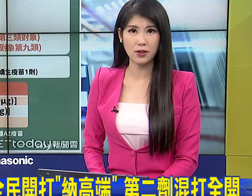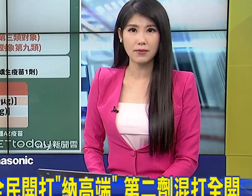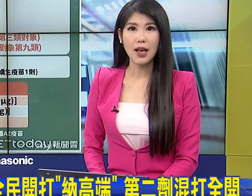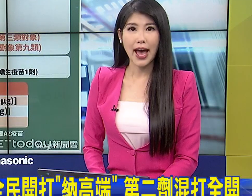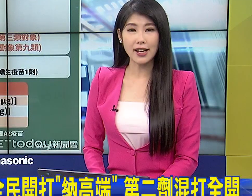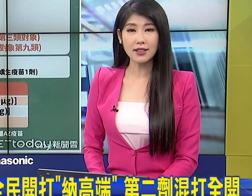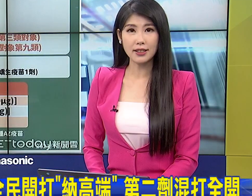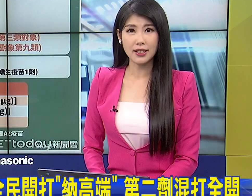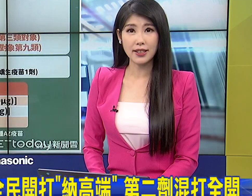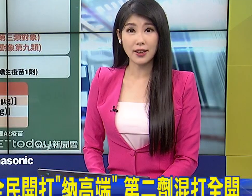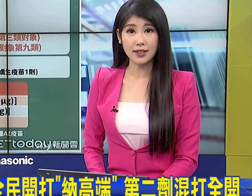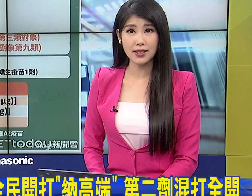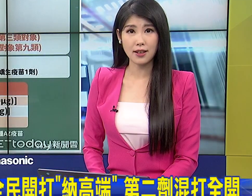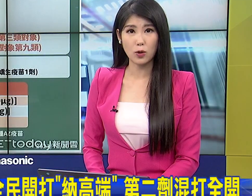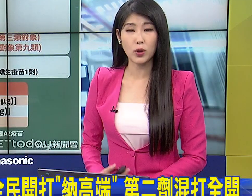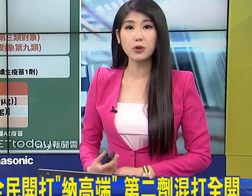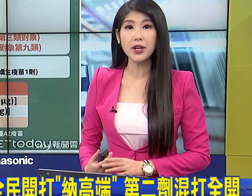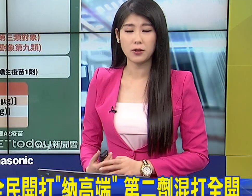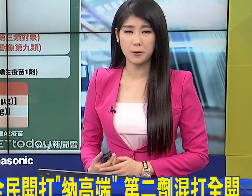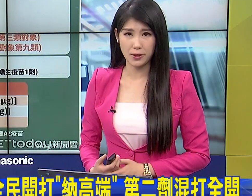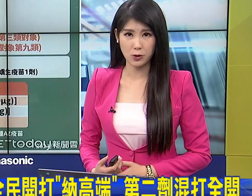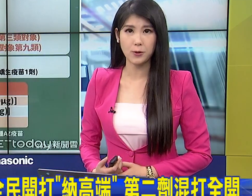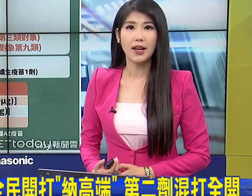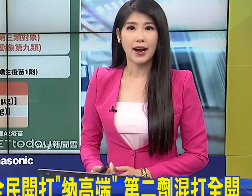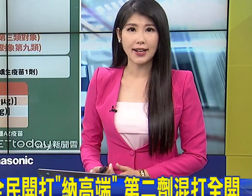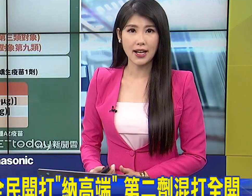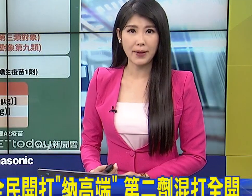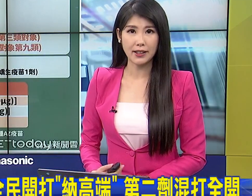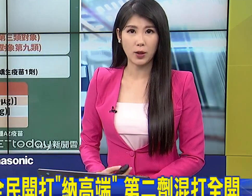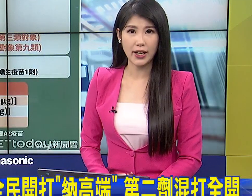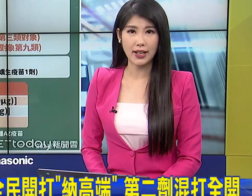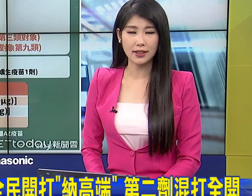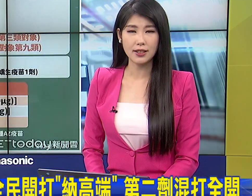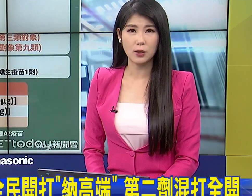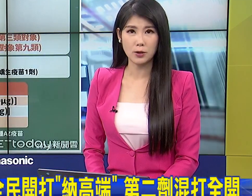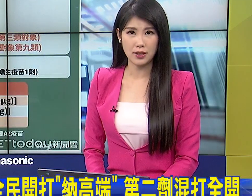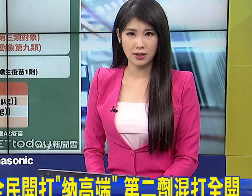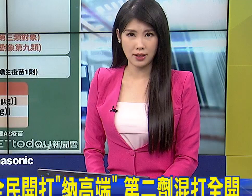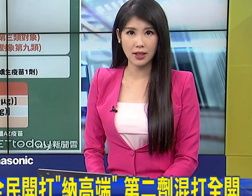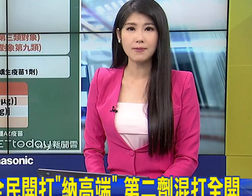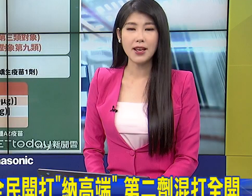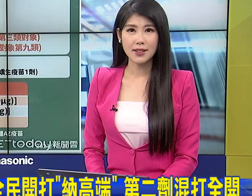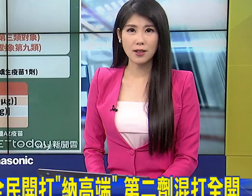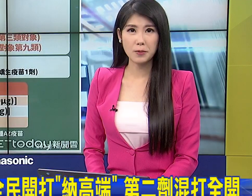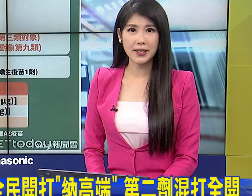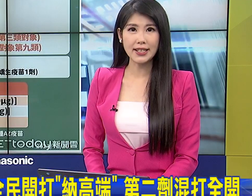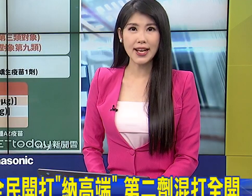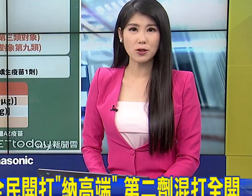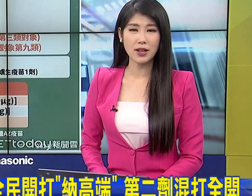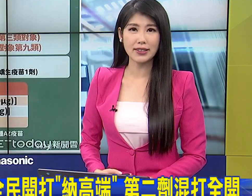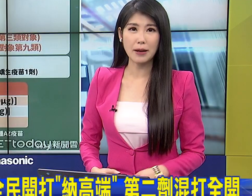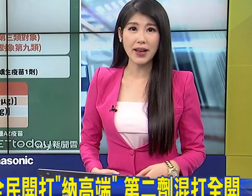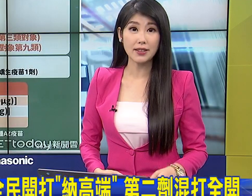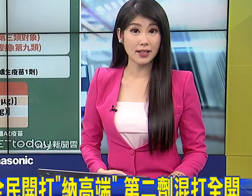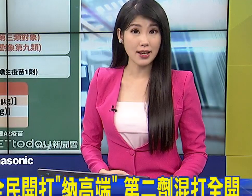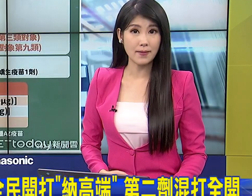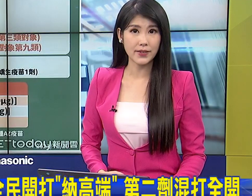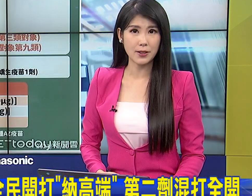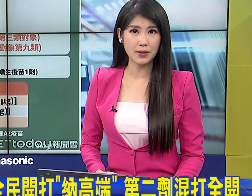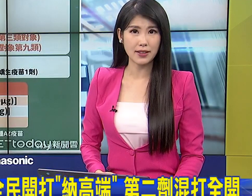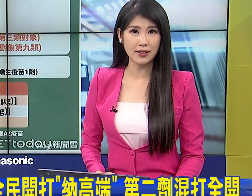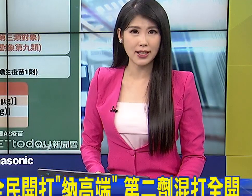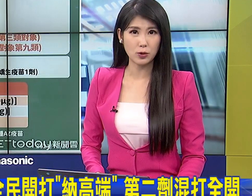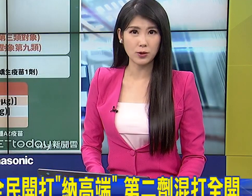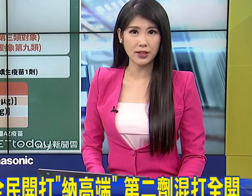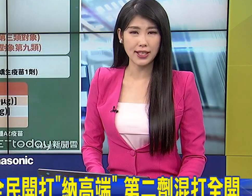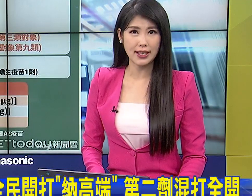上民众，还是以跟第二剂间隔5个月作为主，而厂牌都可以来自由选择，只有 Moderna 需要打半剂量，其